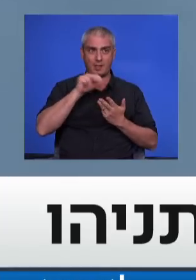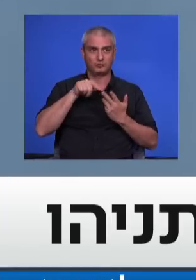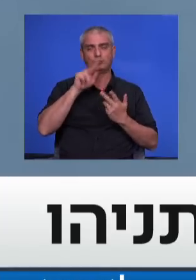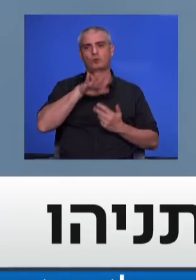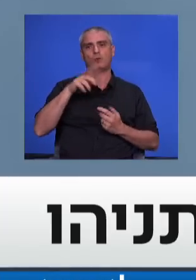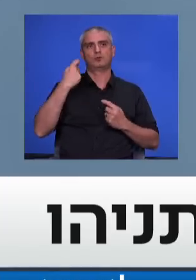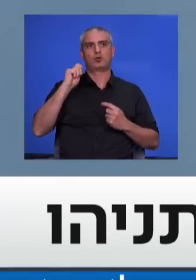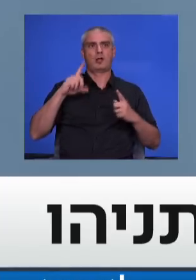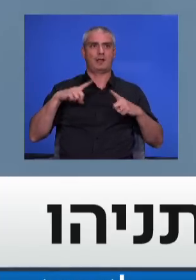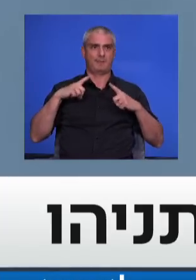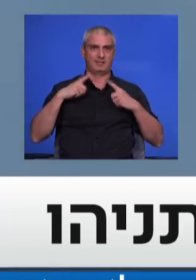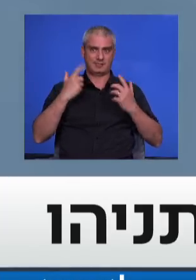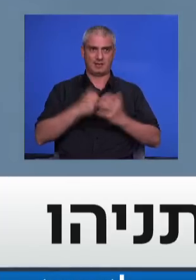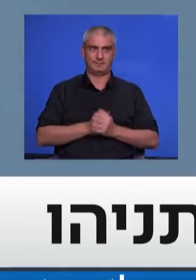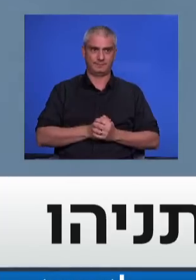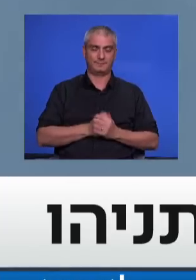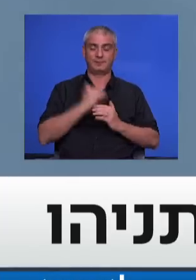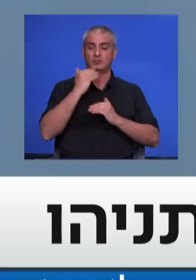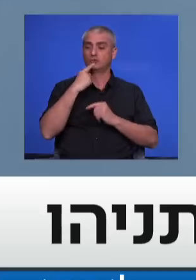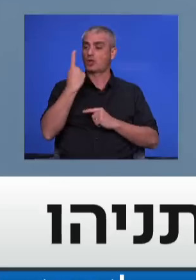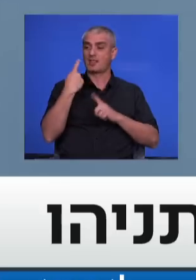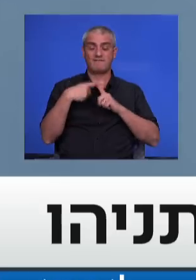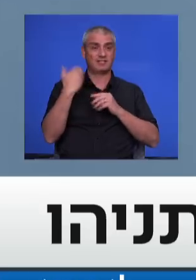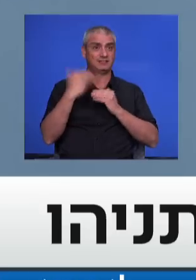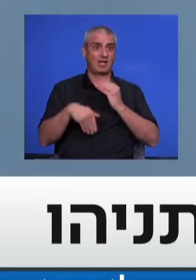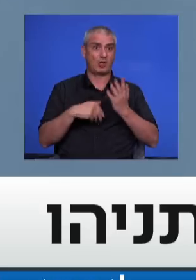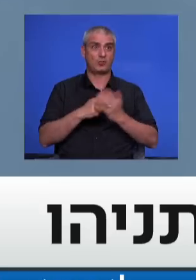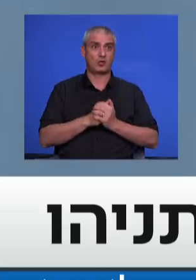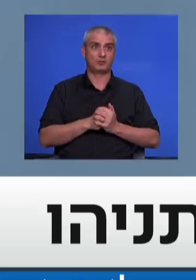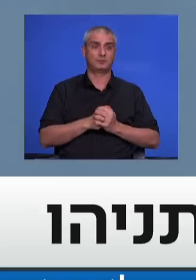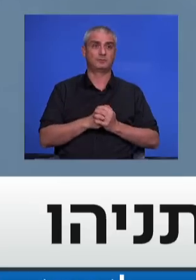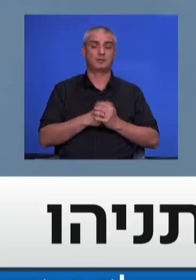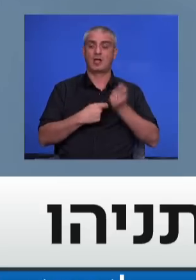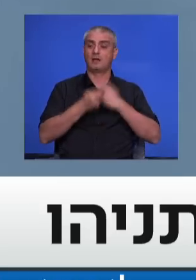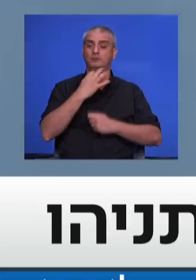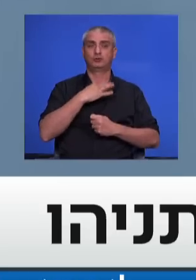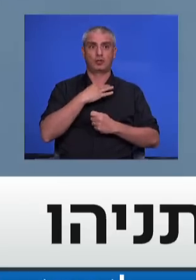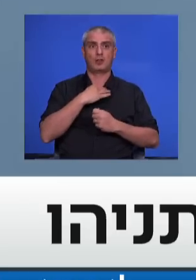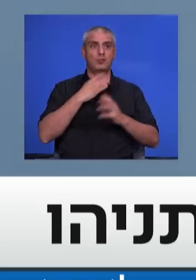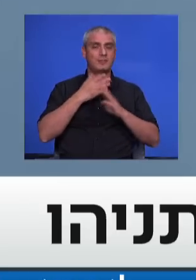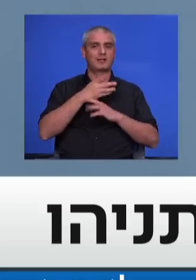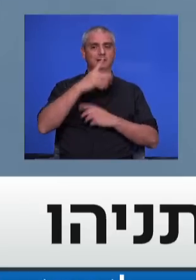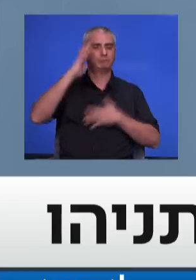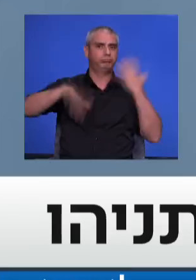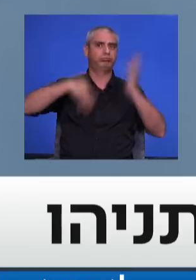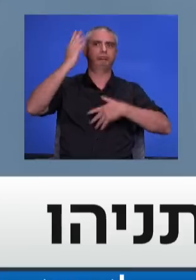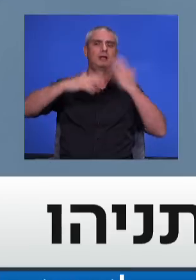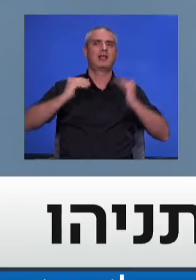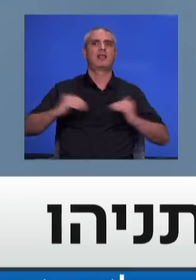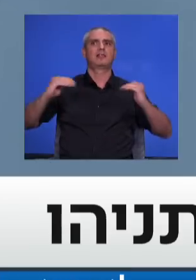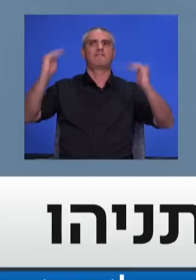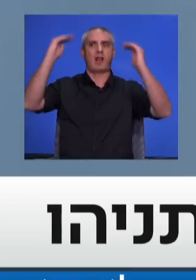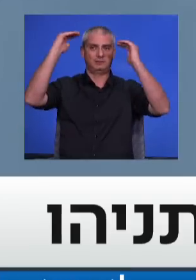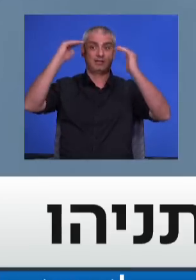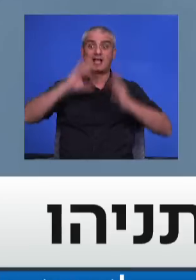יוקר. בשנה וחצי האחרונות המשק שלנו נכנס לסחרור אינפלציוני.